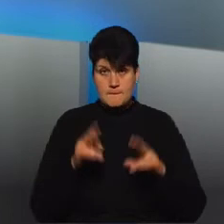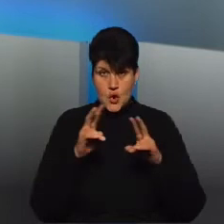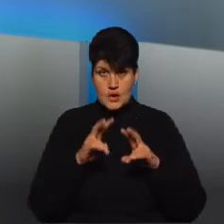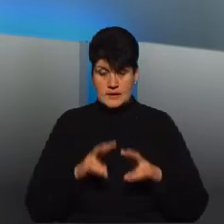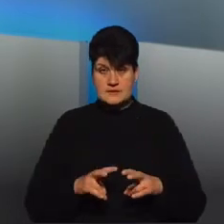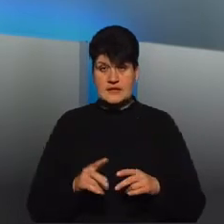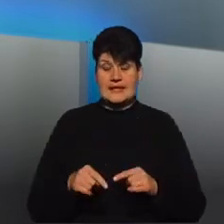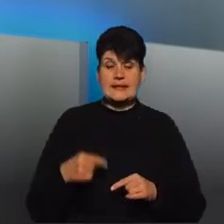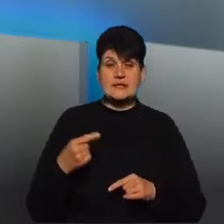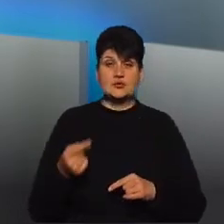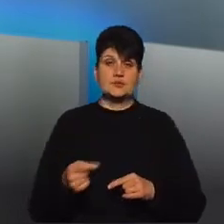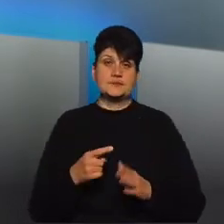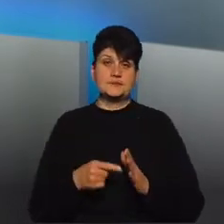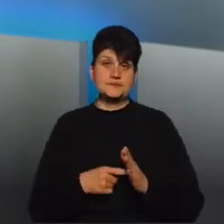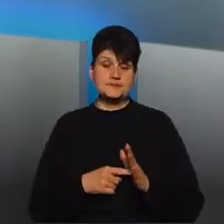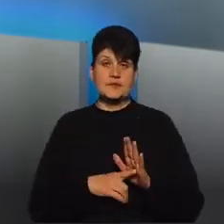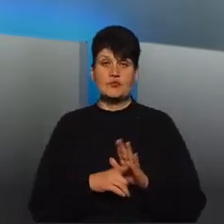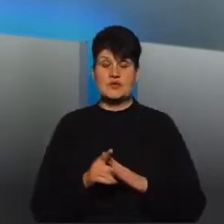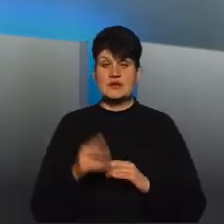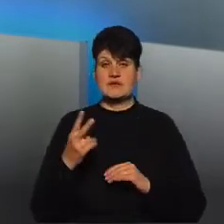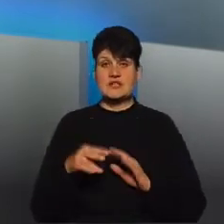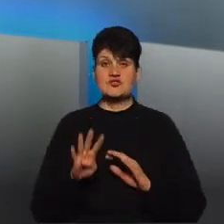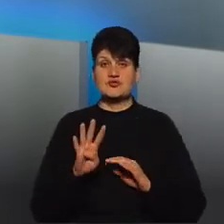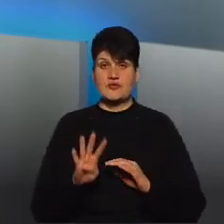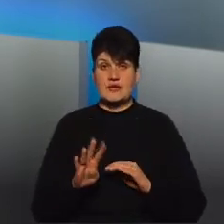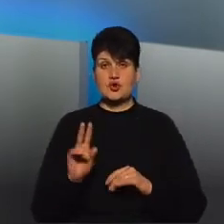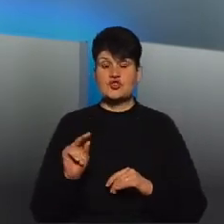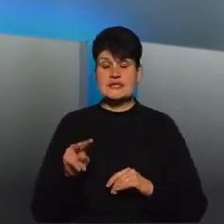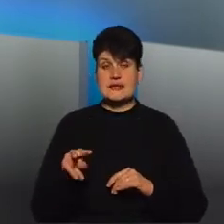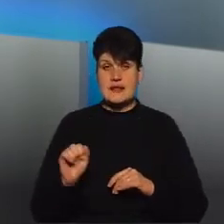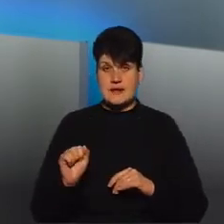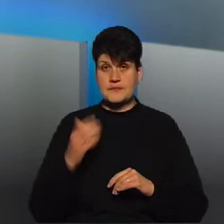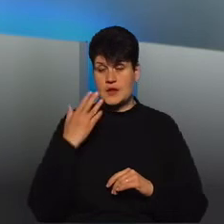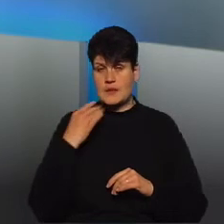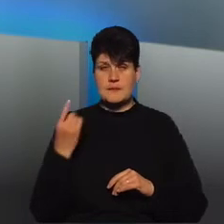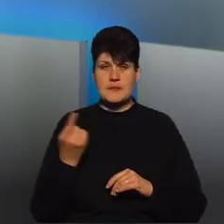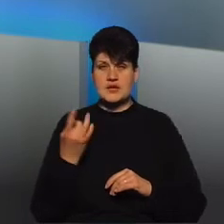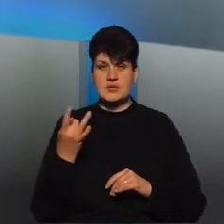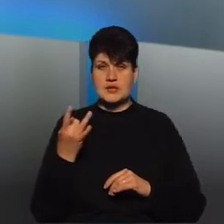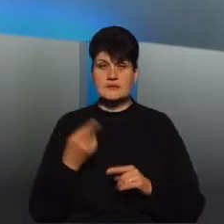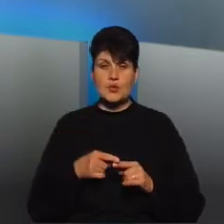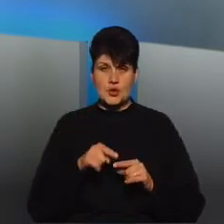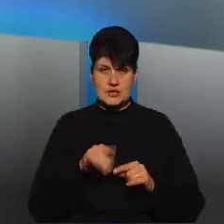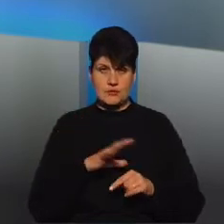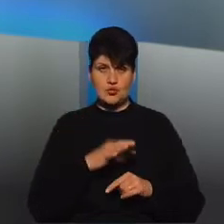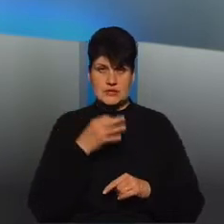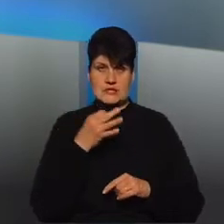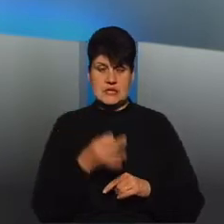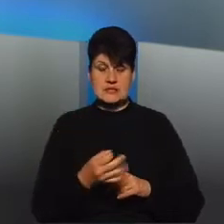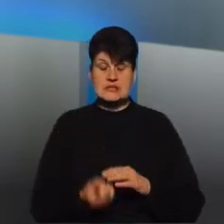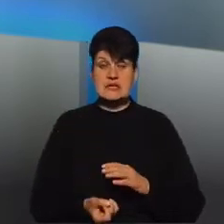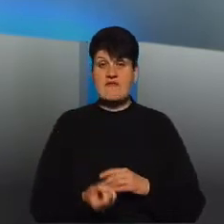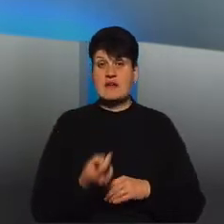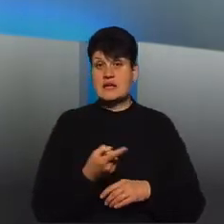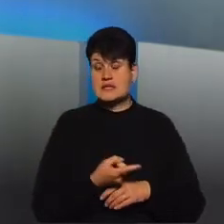наступне. Починаючи з 24-го числа, коли вперше про це було сказано,